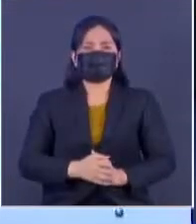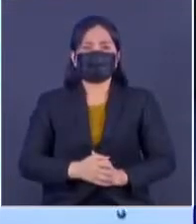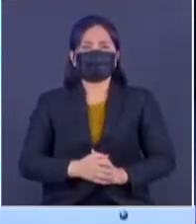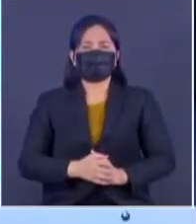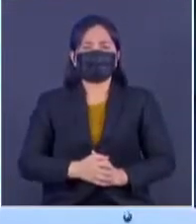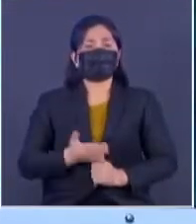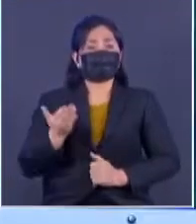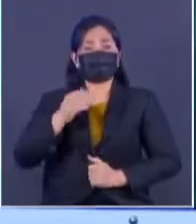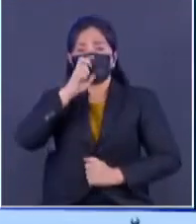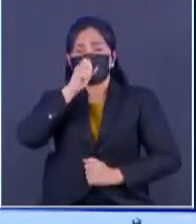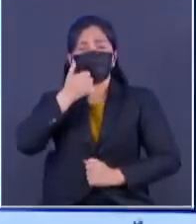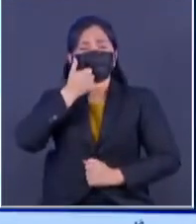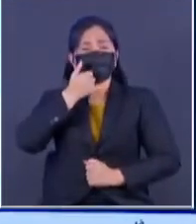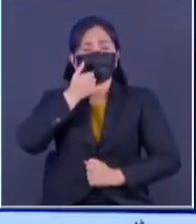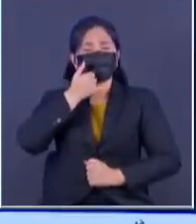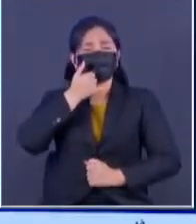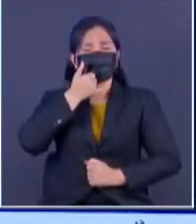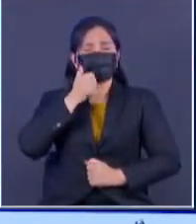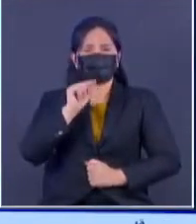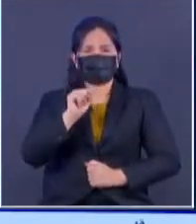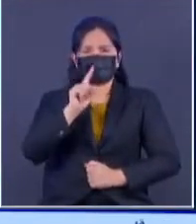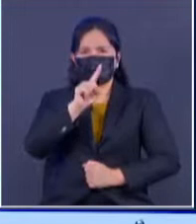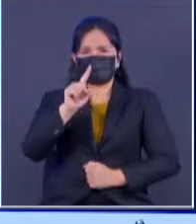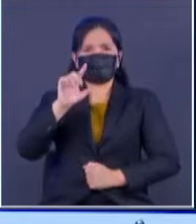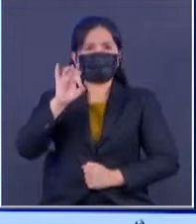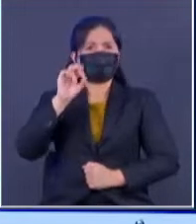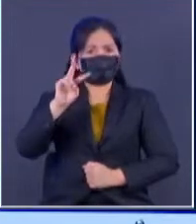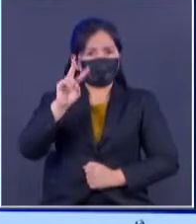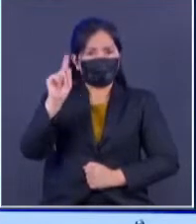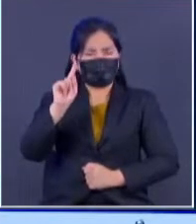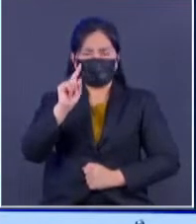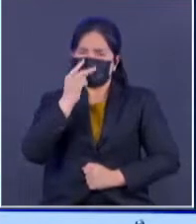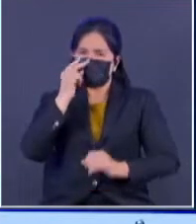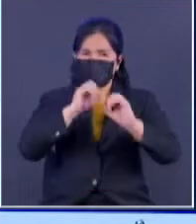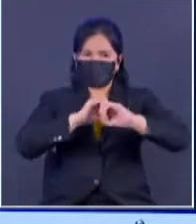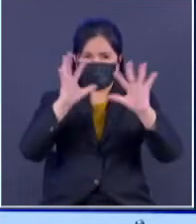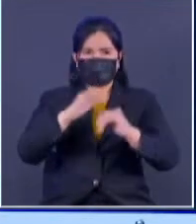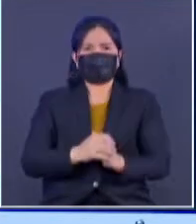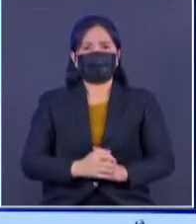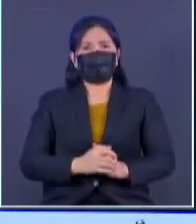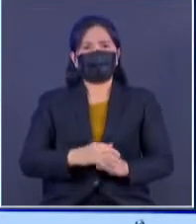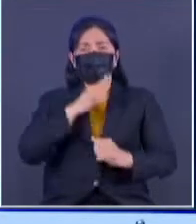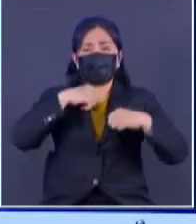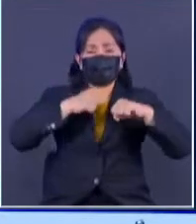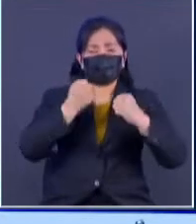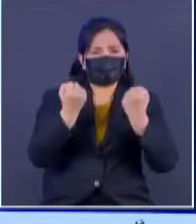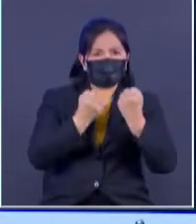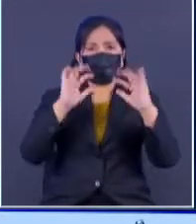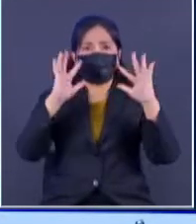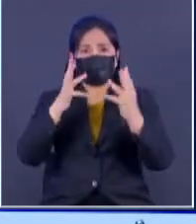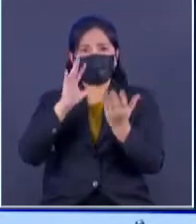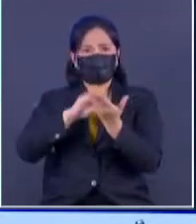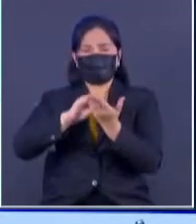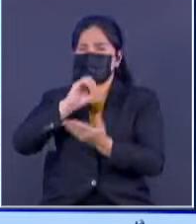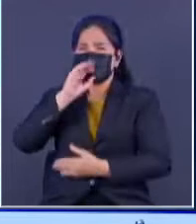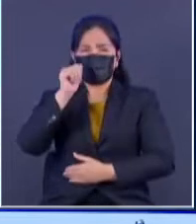กดโทรศัพท์ดูแล้ว1192ขึ้นเลยฮะ Lost Car เพราะฉะนั้นต้องเมมไว้นะครับในระบบโทรศัพท์มือถือนะครับเกิดเหตุฉุกเ